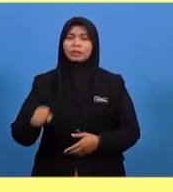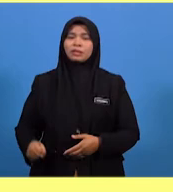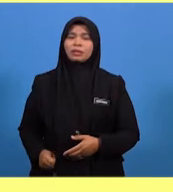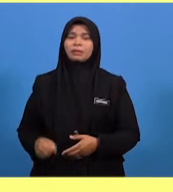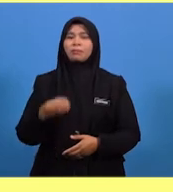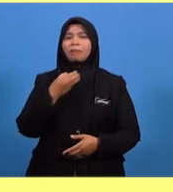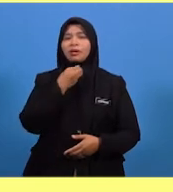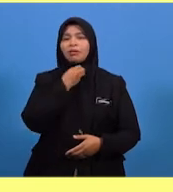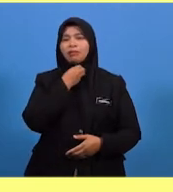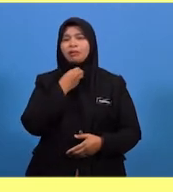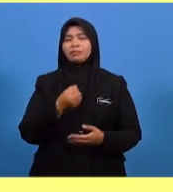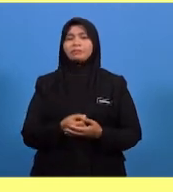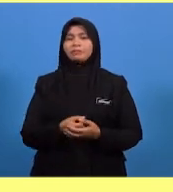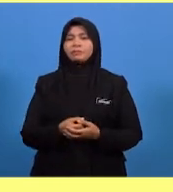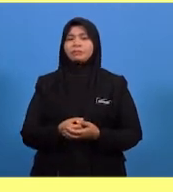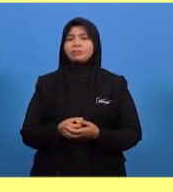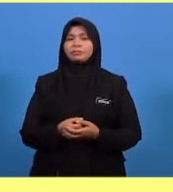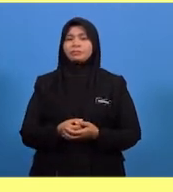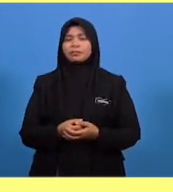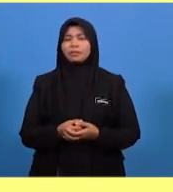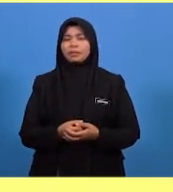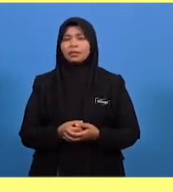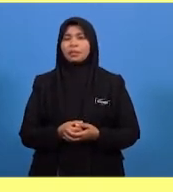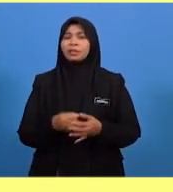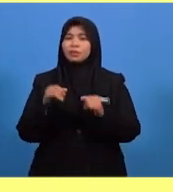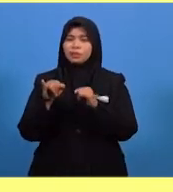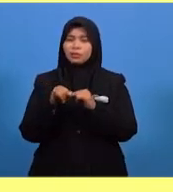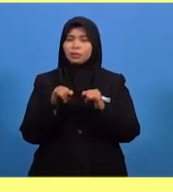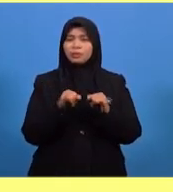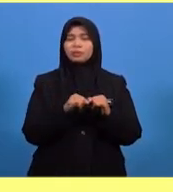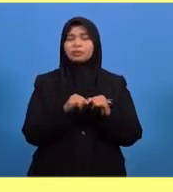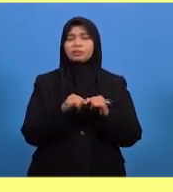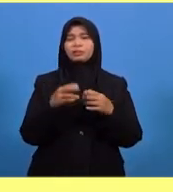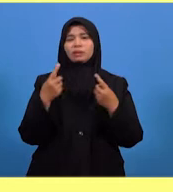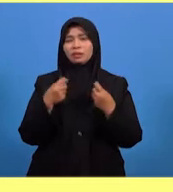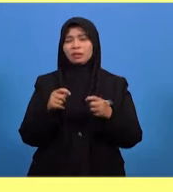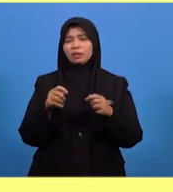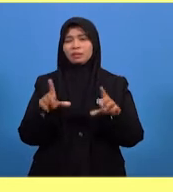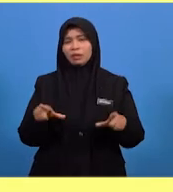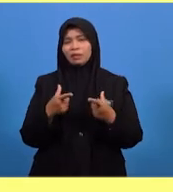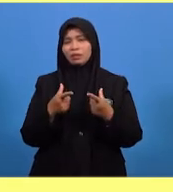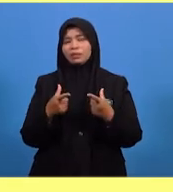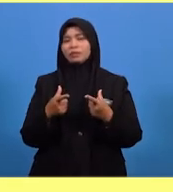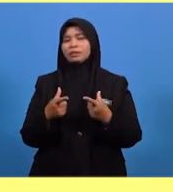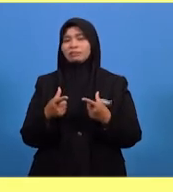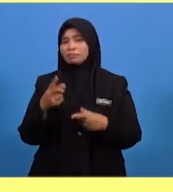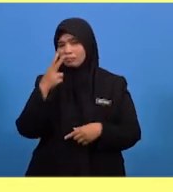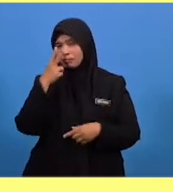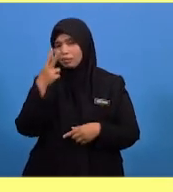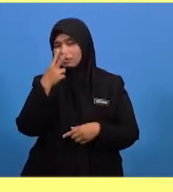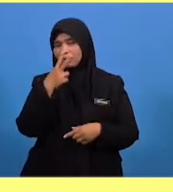Sultan Abdul Aziz Al mu'tashim Billah Shah juga telah melakukan pemantauan